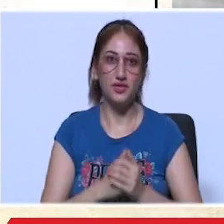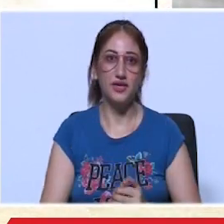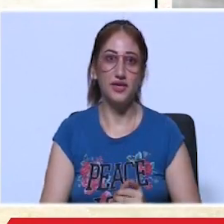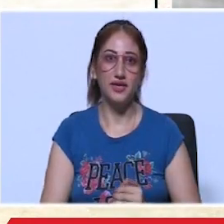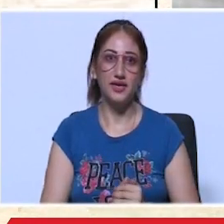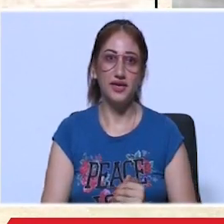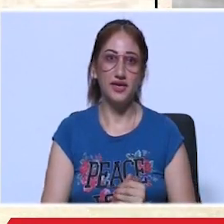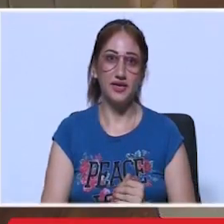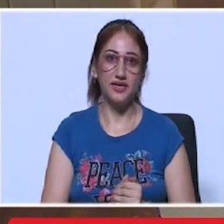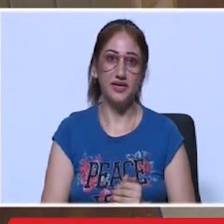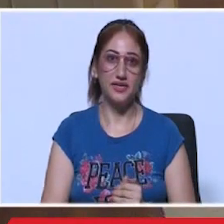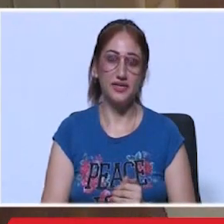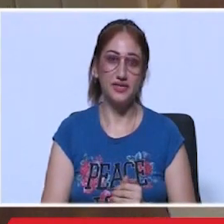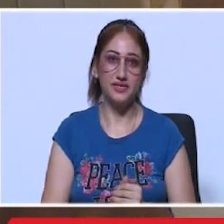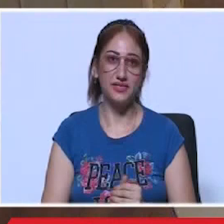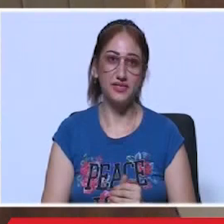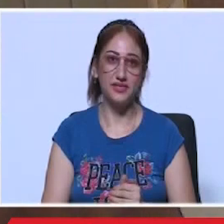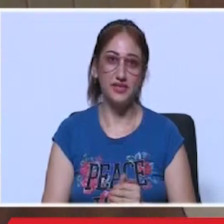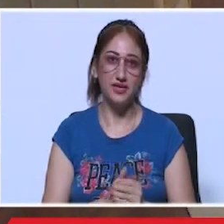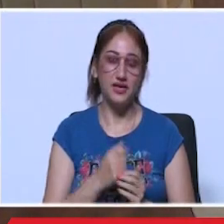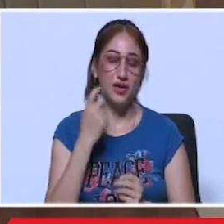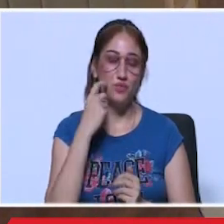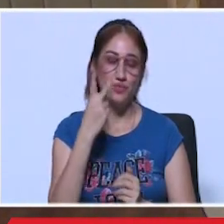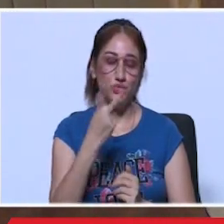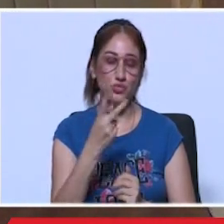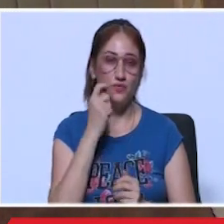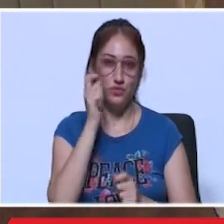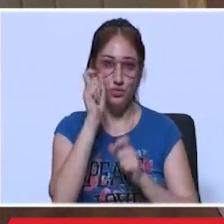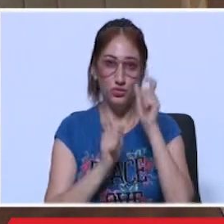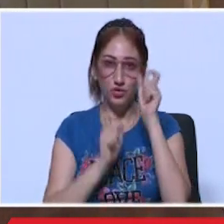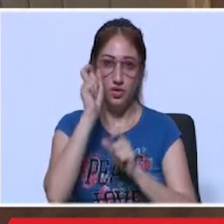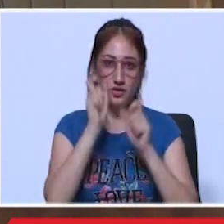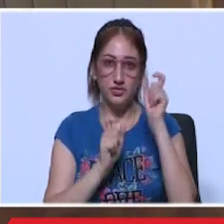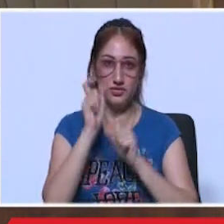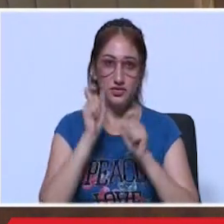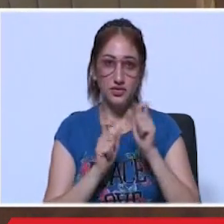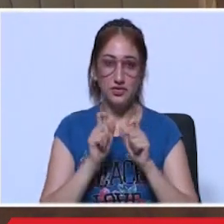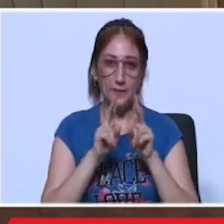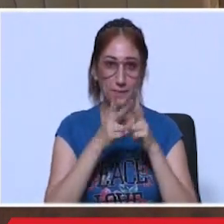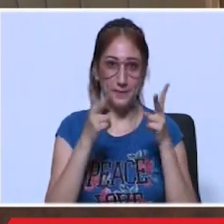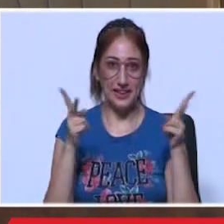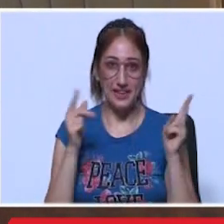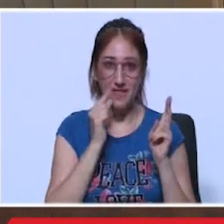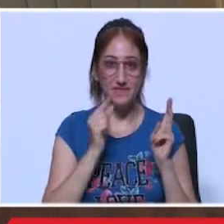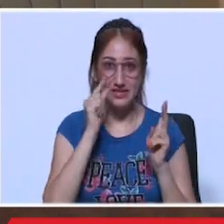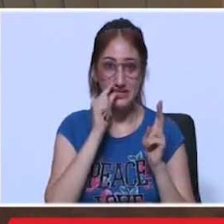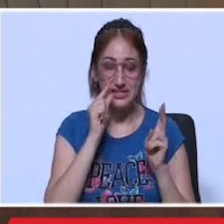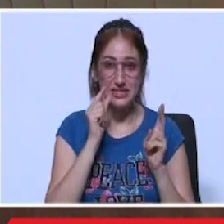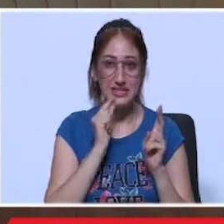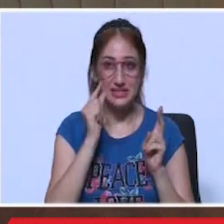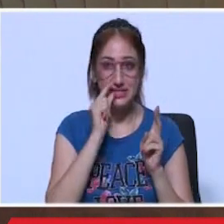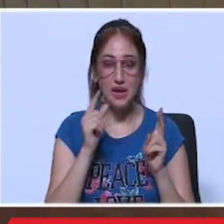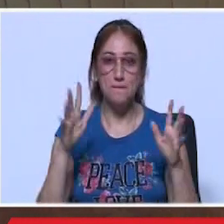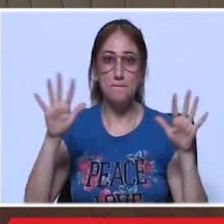كان الـ هنا بيوري لك ان الشخصيات رغم اختلافهم الديني لكن كانوا اصحاب.